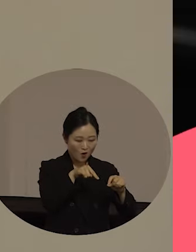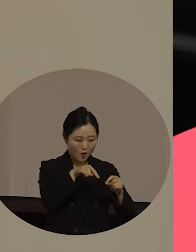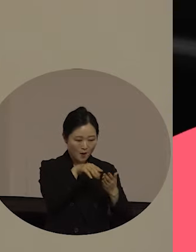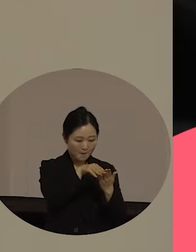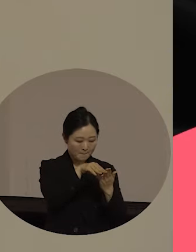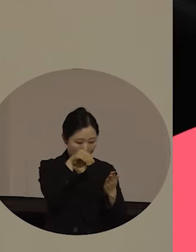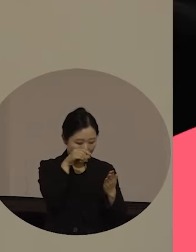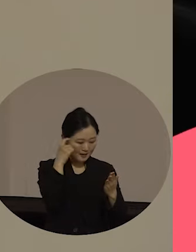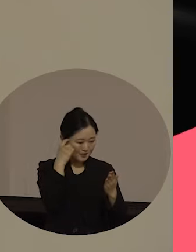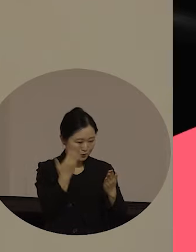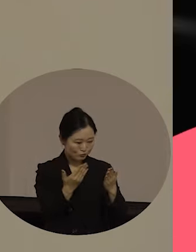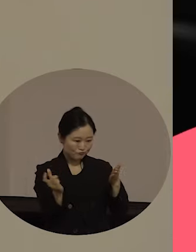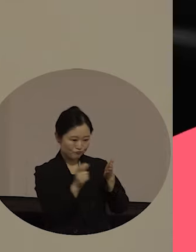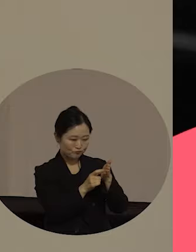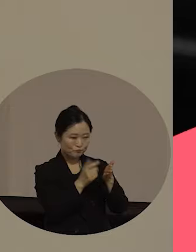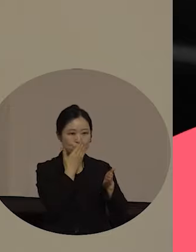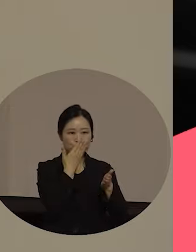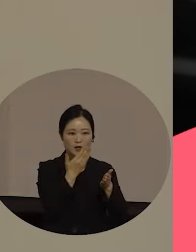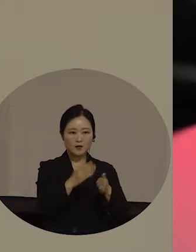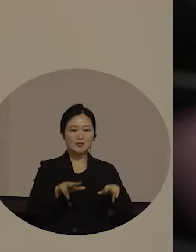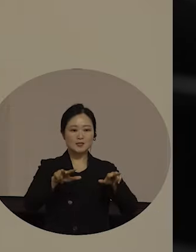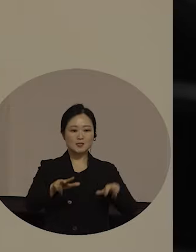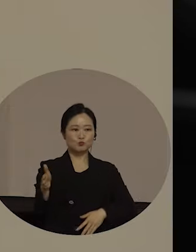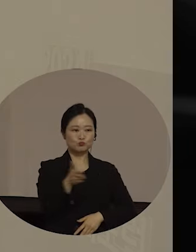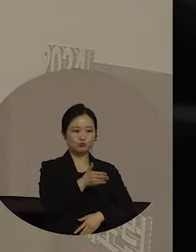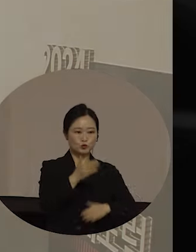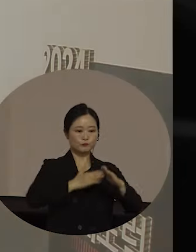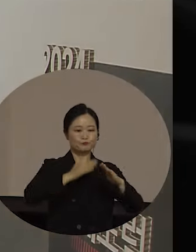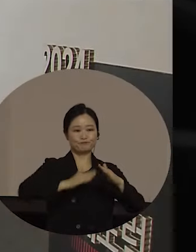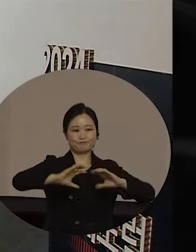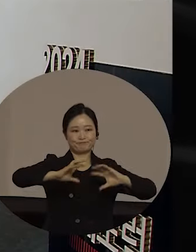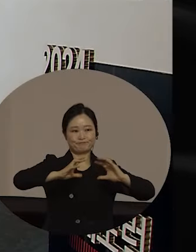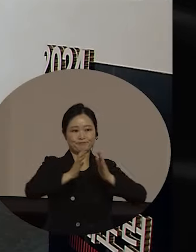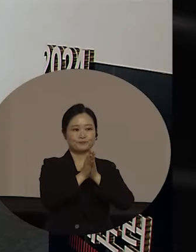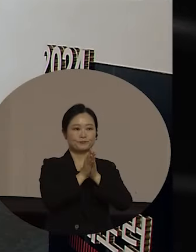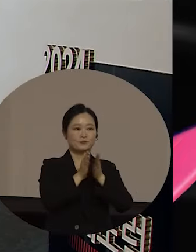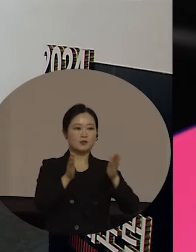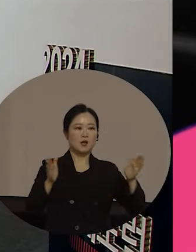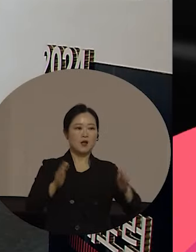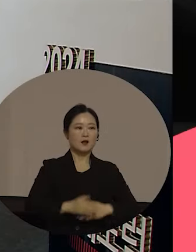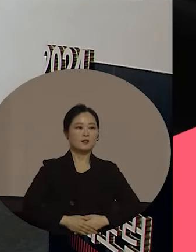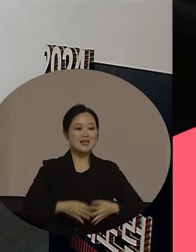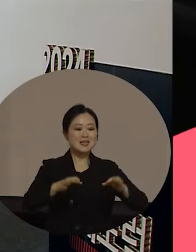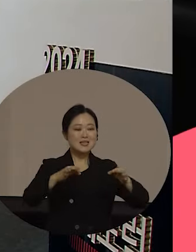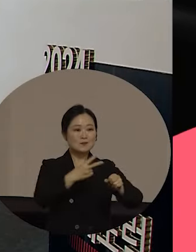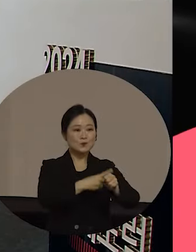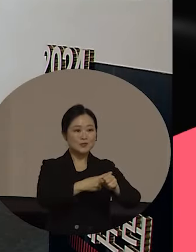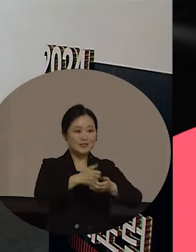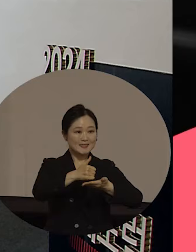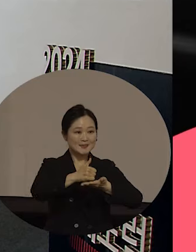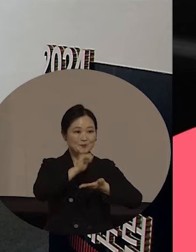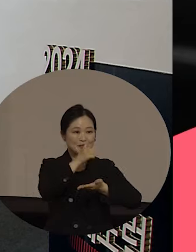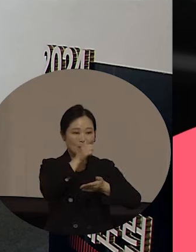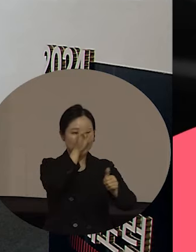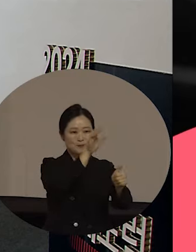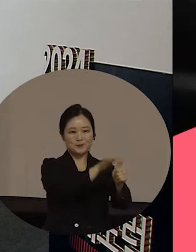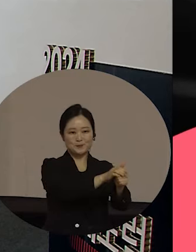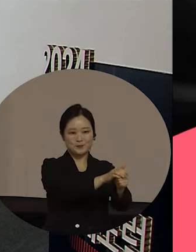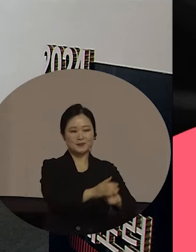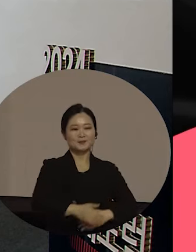수 있습니다. 네, 그럼 지금부터 토론을 시작하도록 하겠습니다. 제가 김규원 박사님께 마이크를 넘기도록